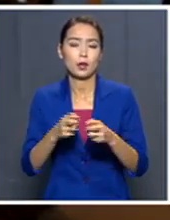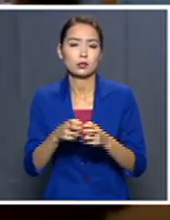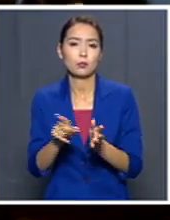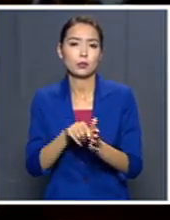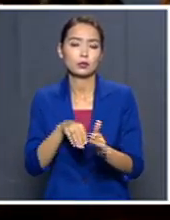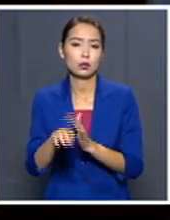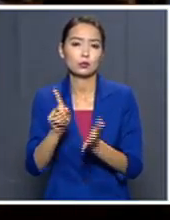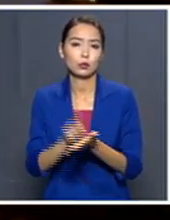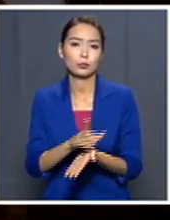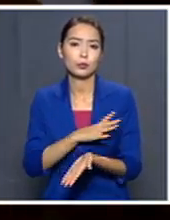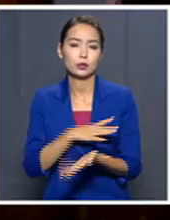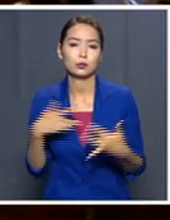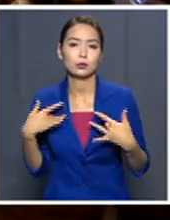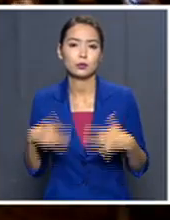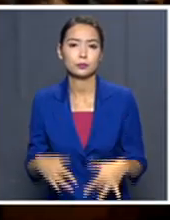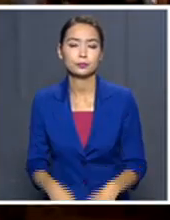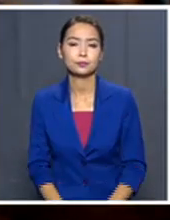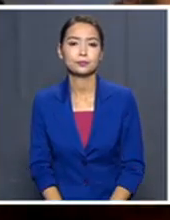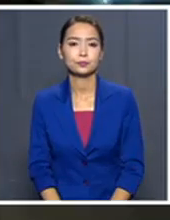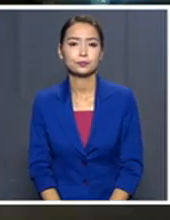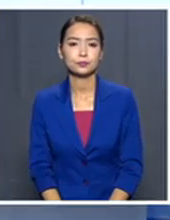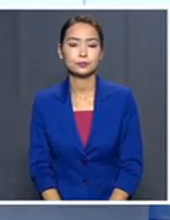отыр.